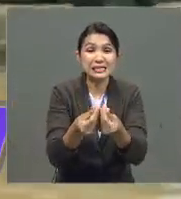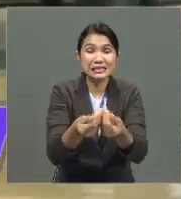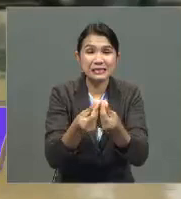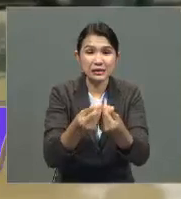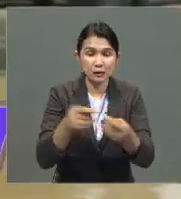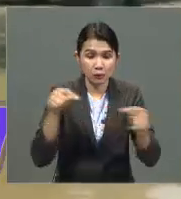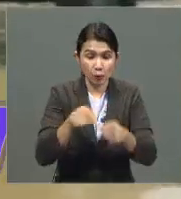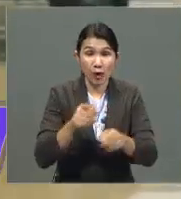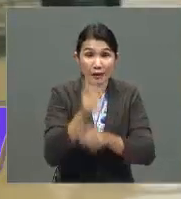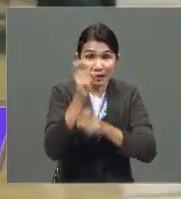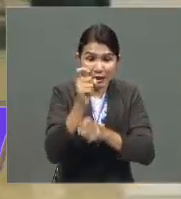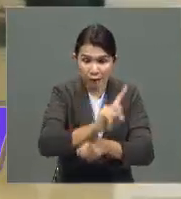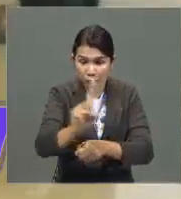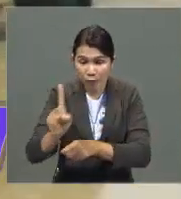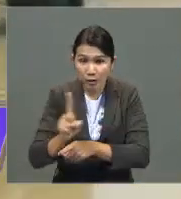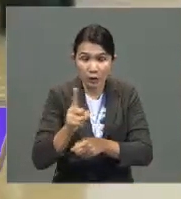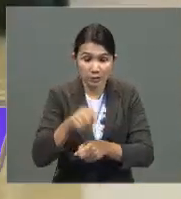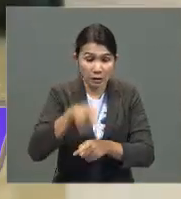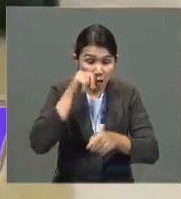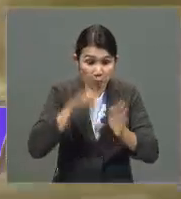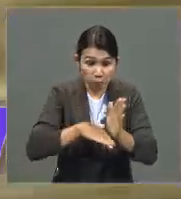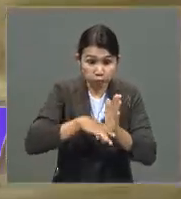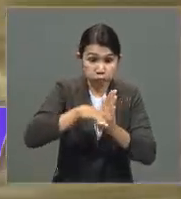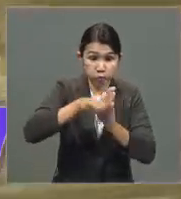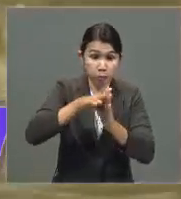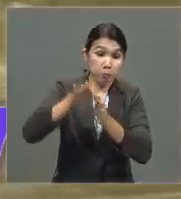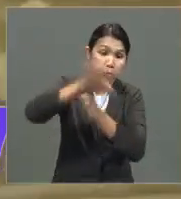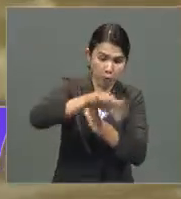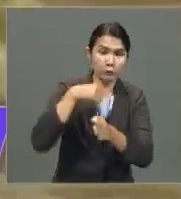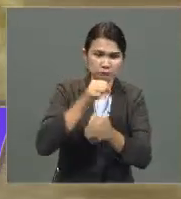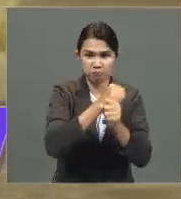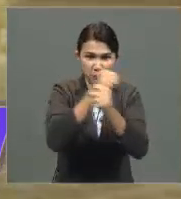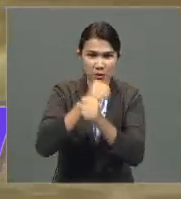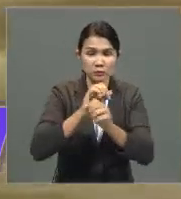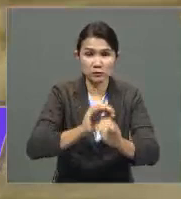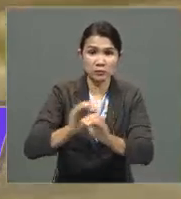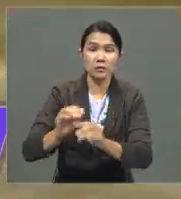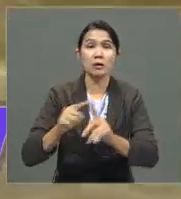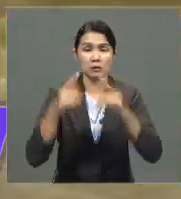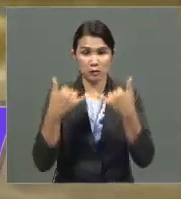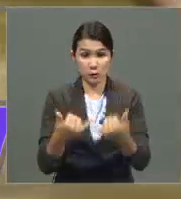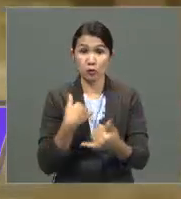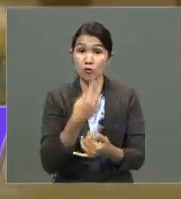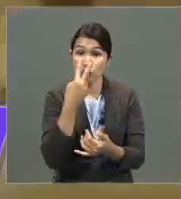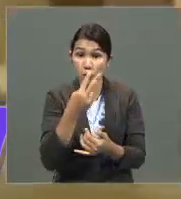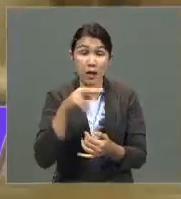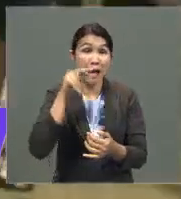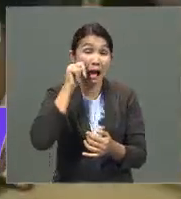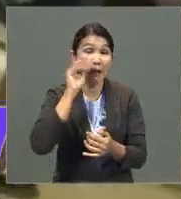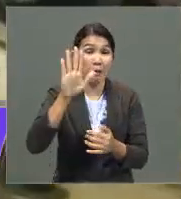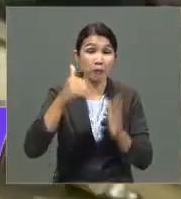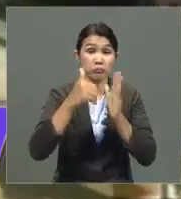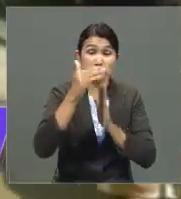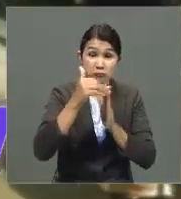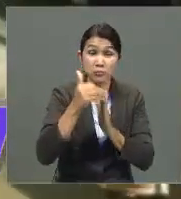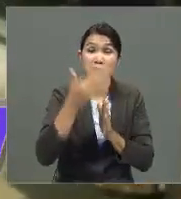ครับที่ทางด้านน้ำเองหมดน้ำก็นี้จะขึ้นสู่ล้นพนังกั้นน้ำแต่การประหยัดจากการในช่วงนี้ครับต้องดูทางด้านน้ำเหนือนะครับ